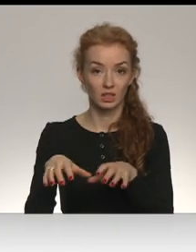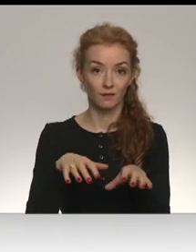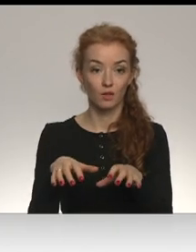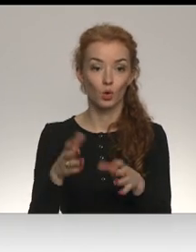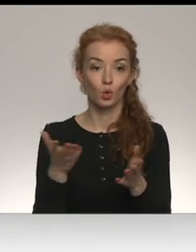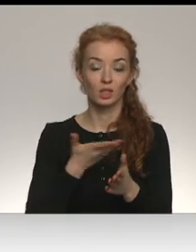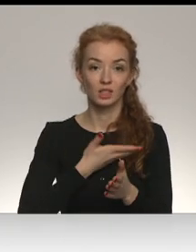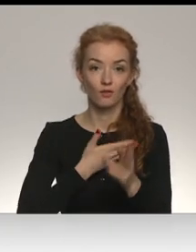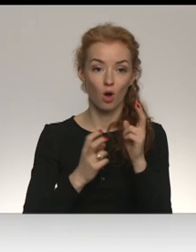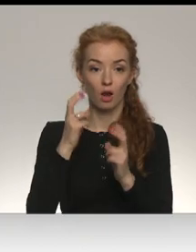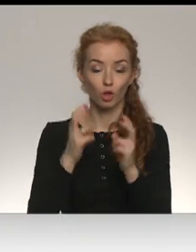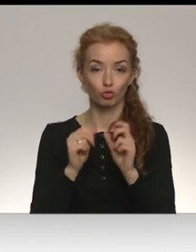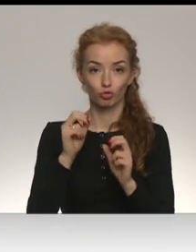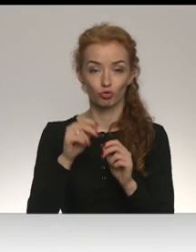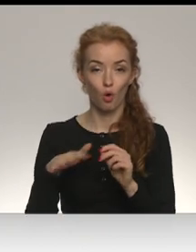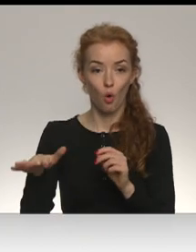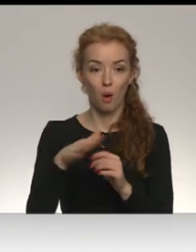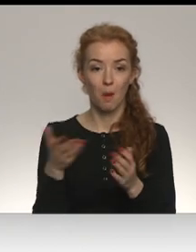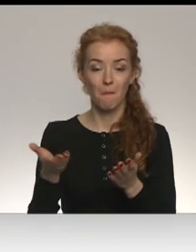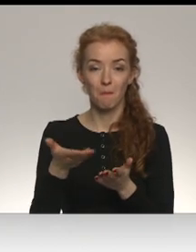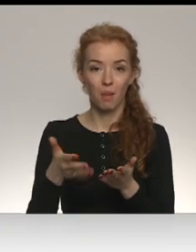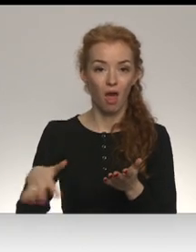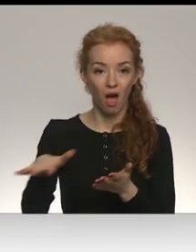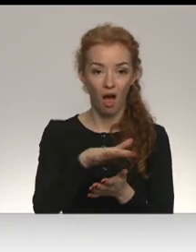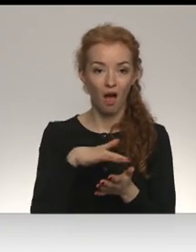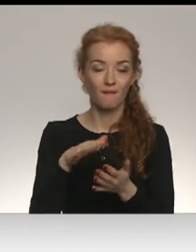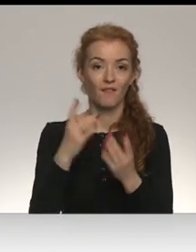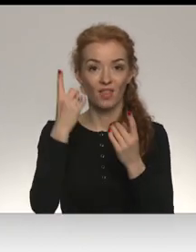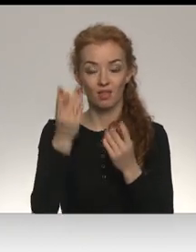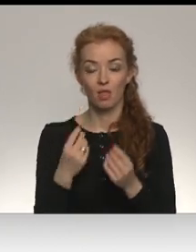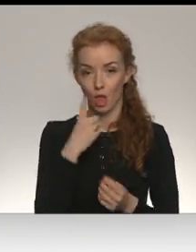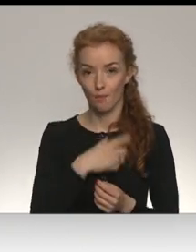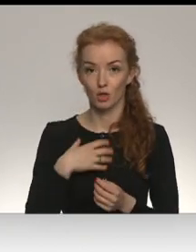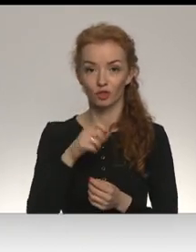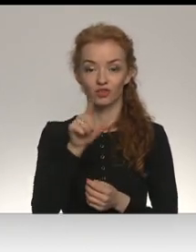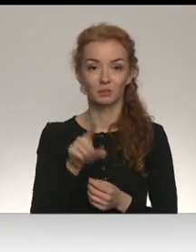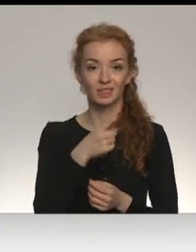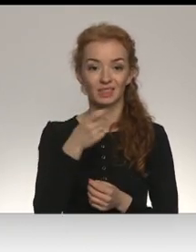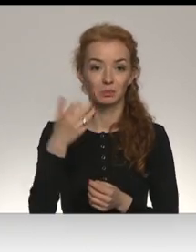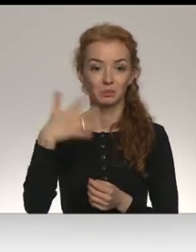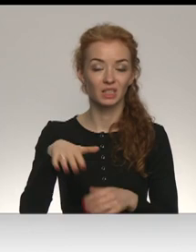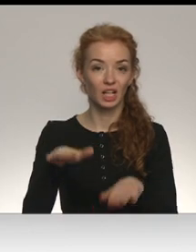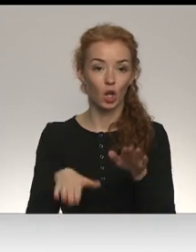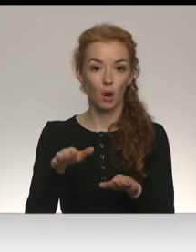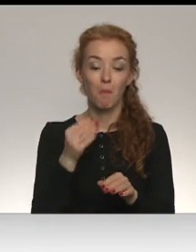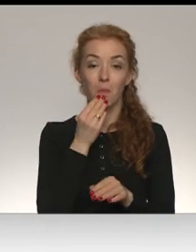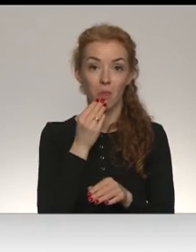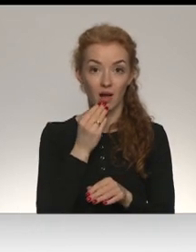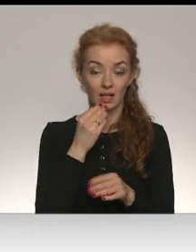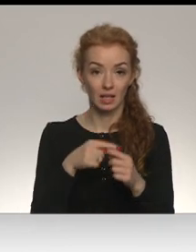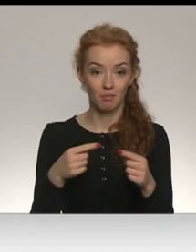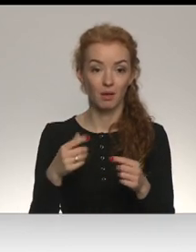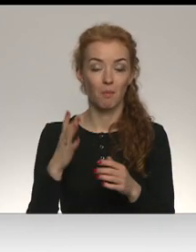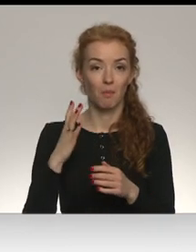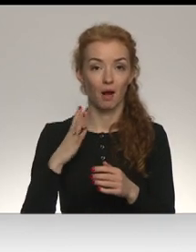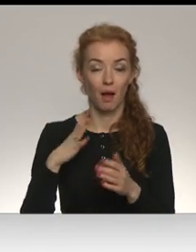kuri dzīvo ražošanas zonās, pļavās, armijas daļās, dienā esot nepieciešami vismaz 150 kg barības. Palīdzību gaida